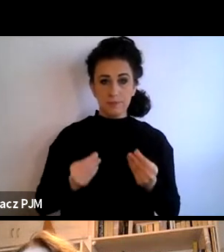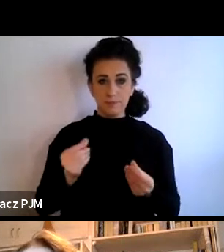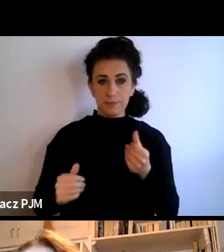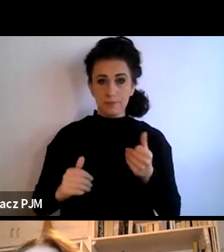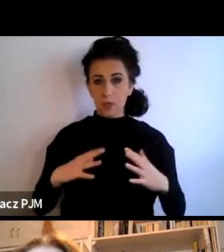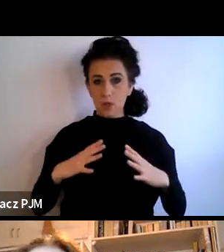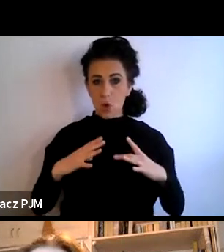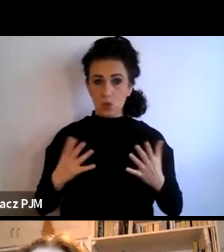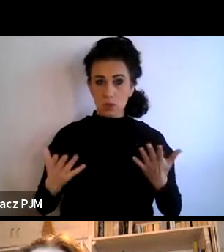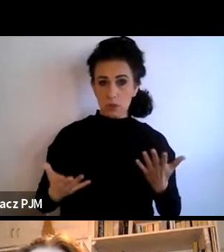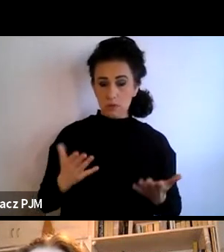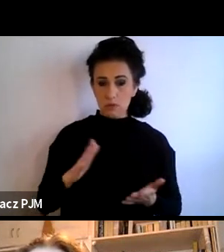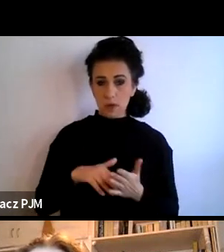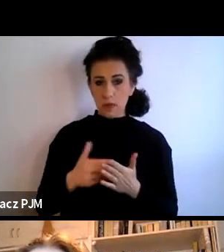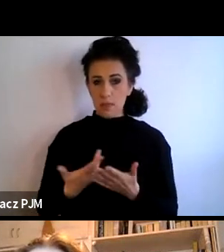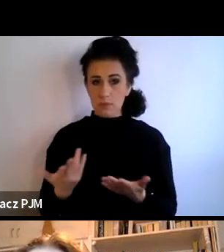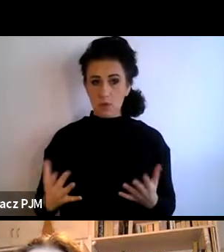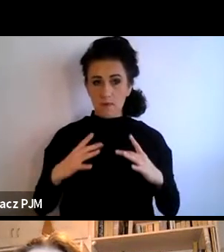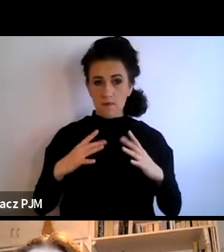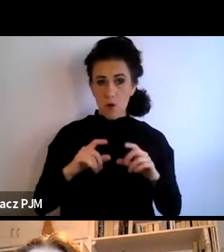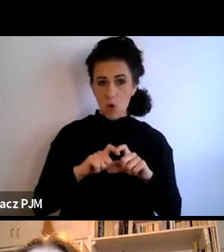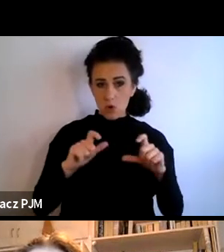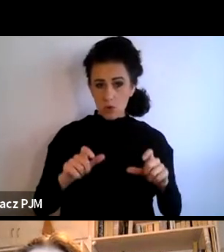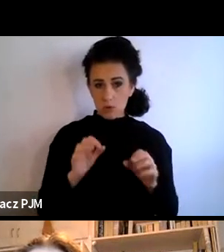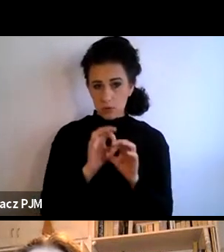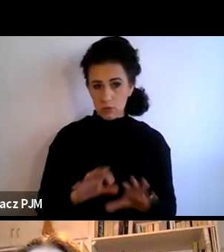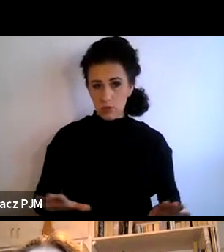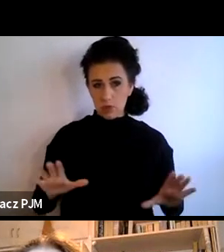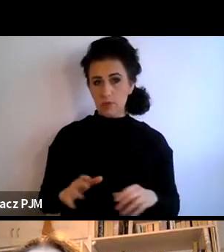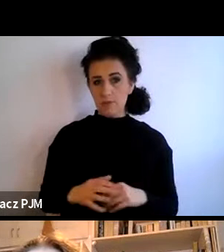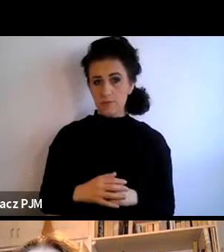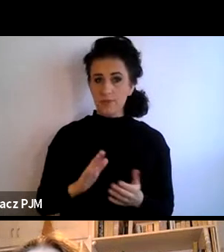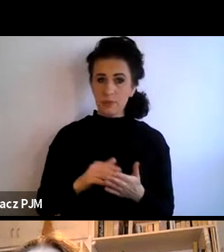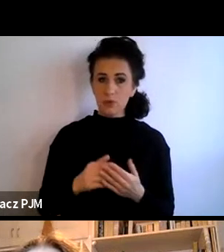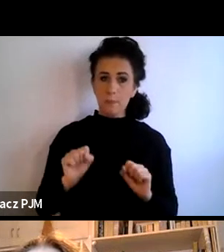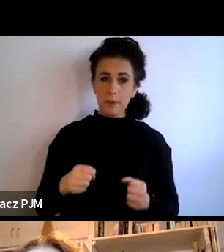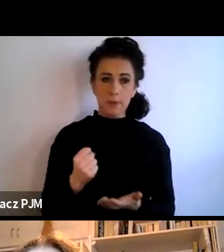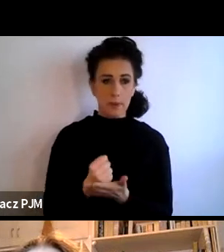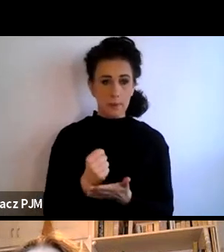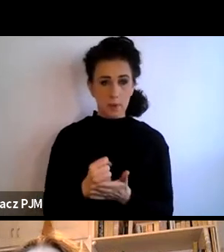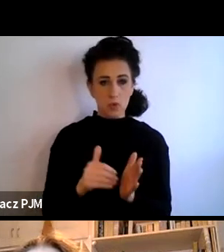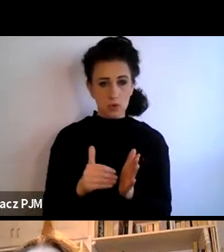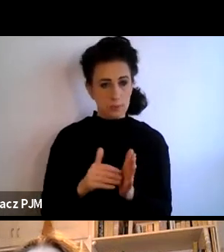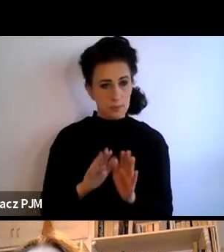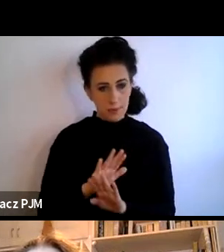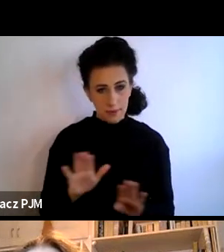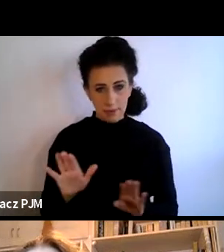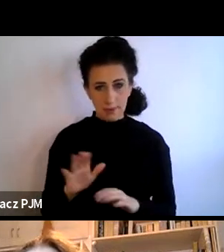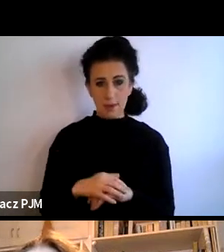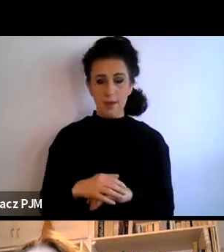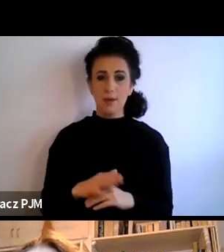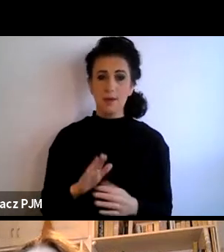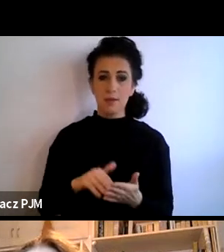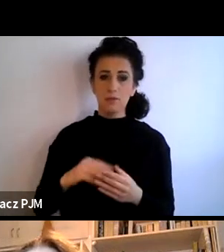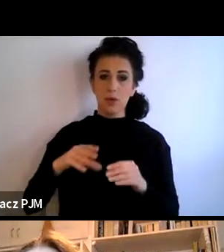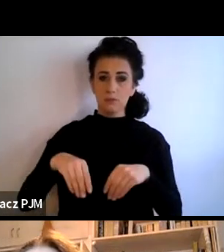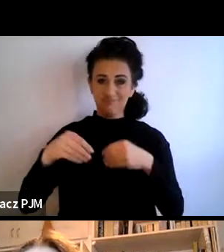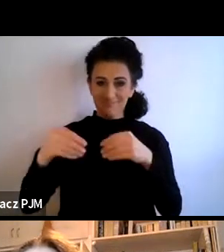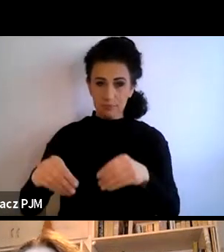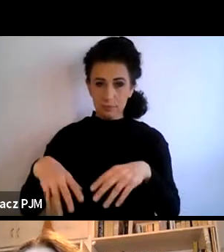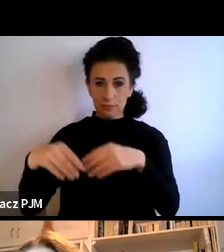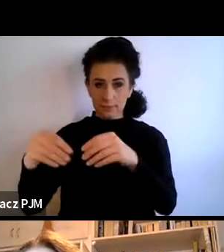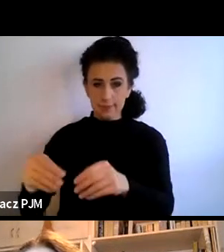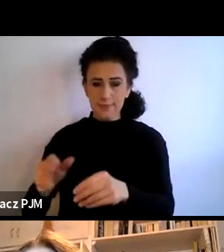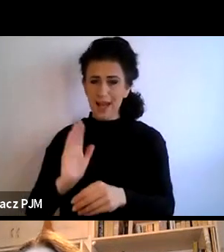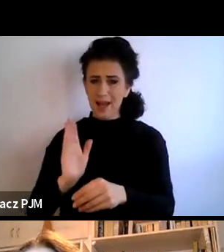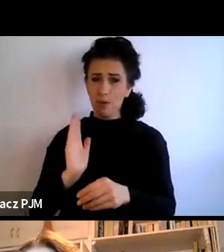rozrywkowe, tak to nazwijmy, które nie są najpilniejszą potrzebą, były odsuwane na dalszy plan, jednakże